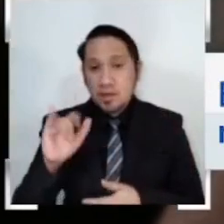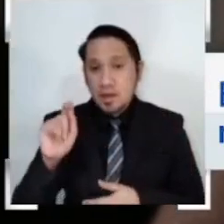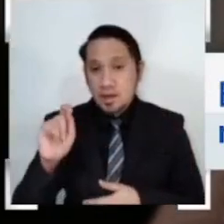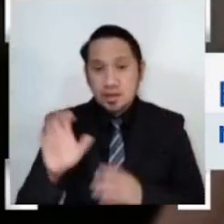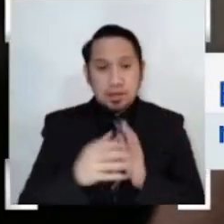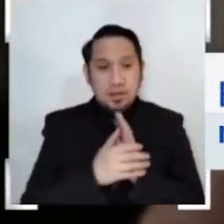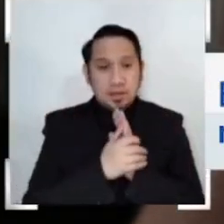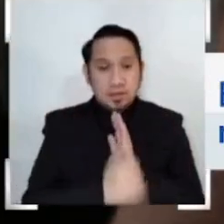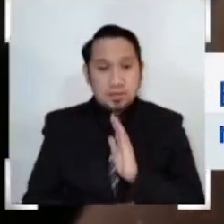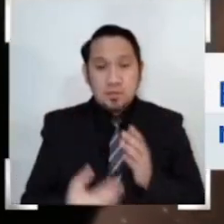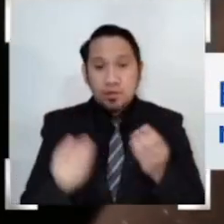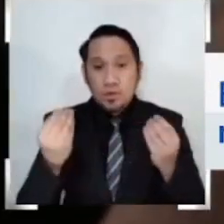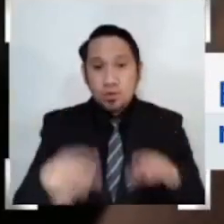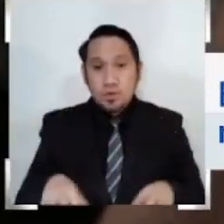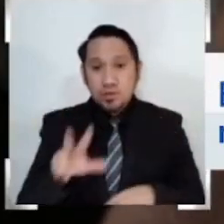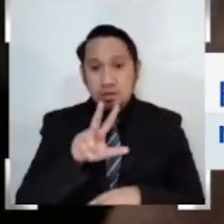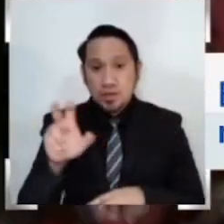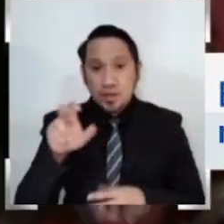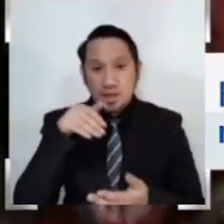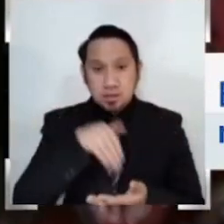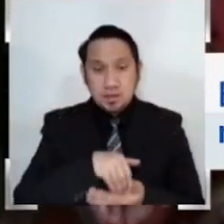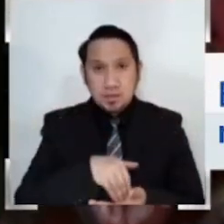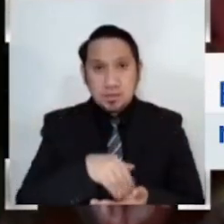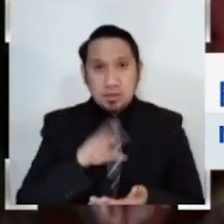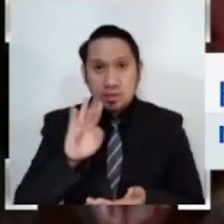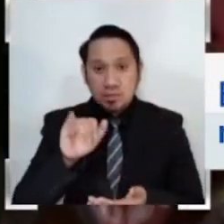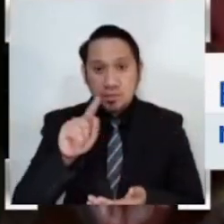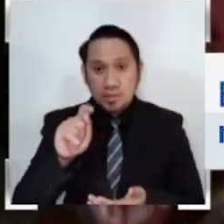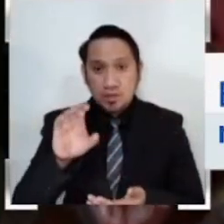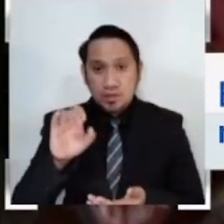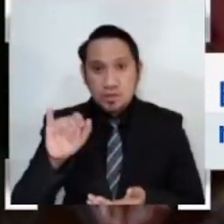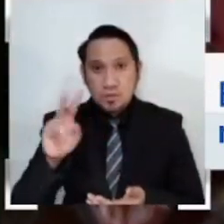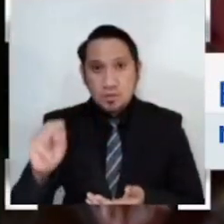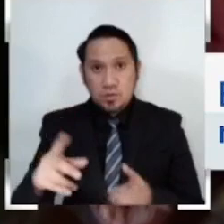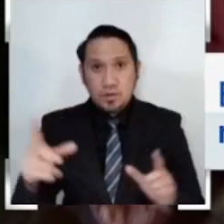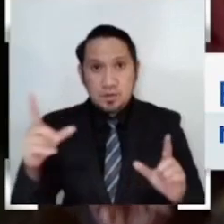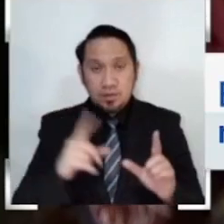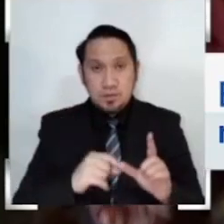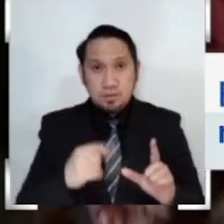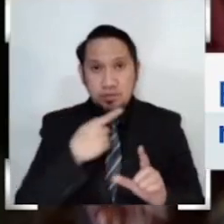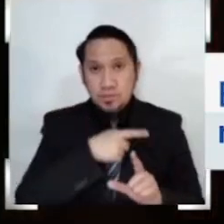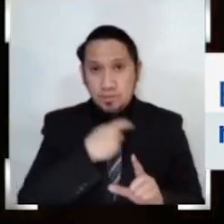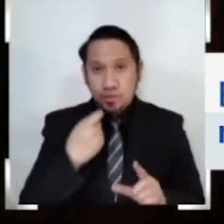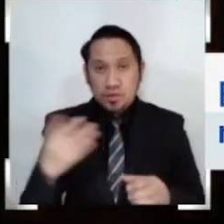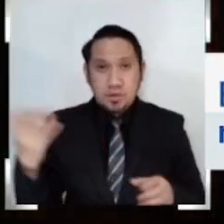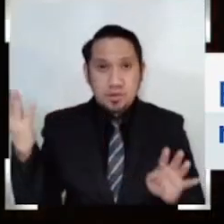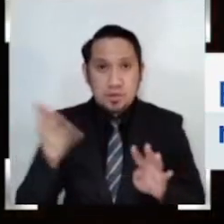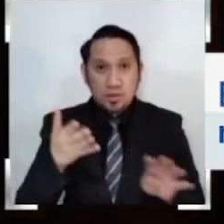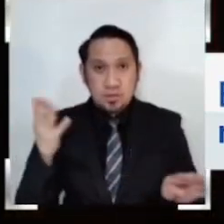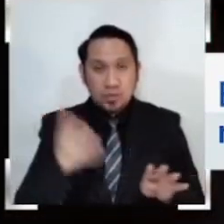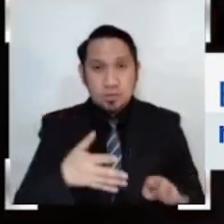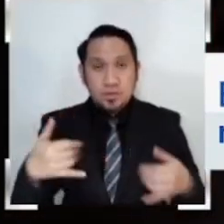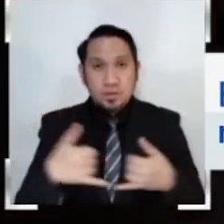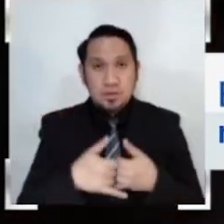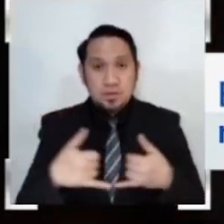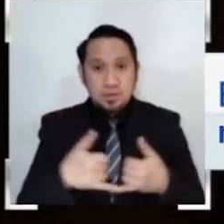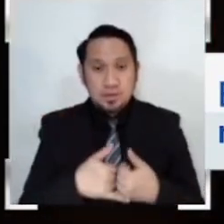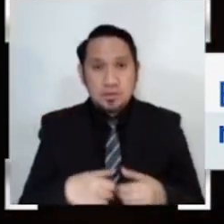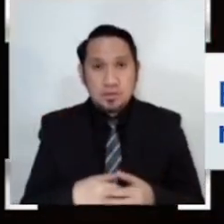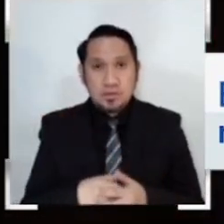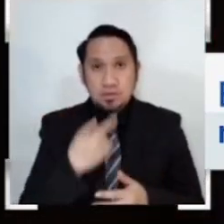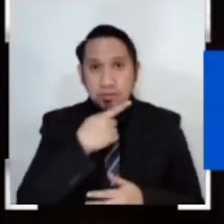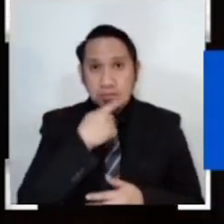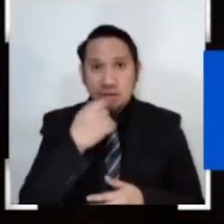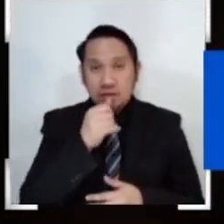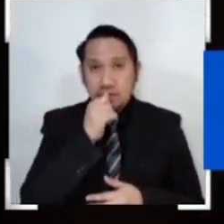300,000 pesos na halaga ng Bitcoin, nang i-click niya ang link para makapag-download ng laro. Nakasave po yung password ko sa browser